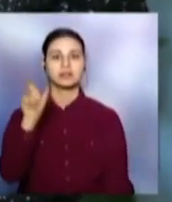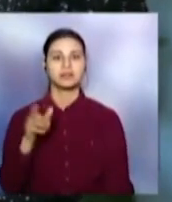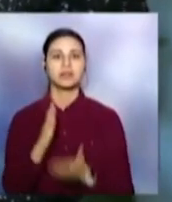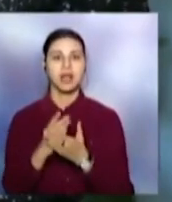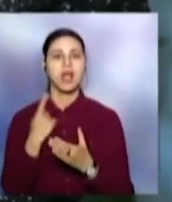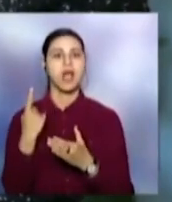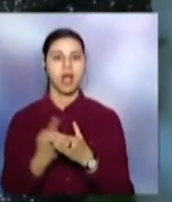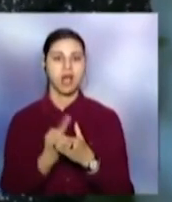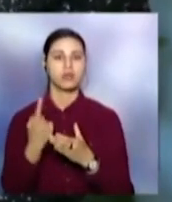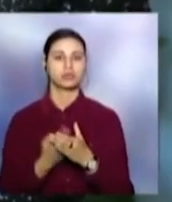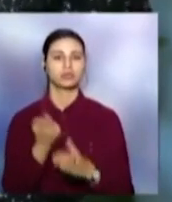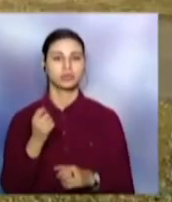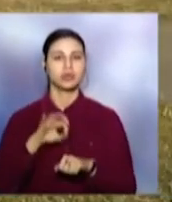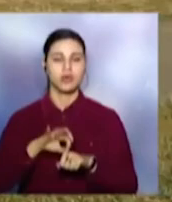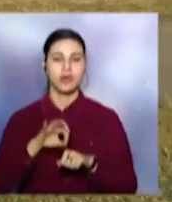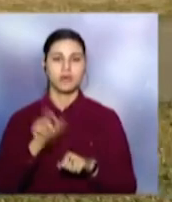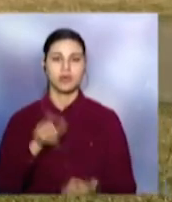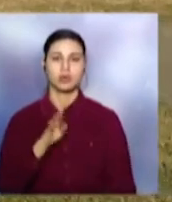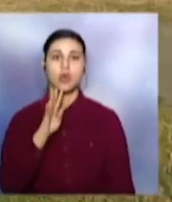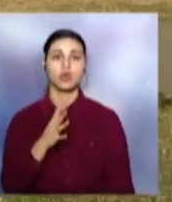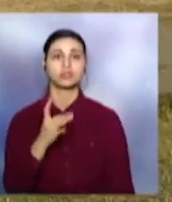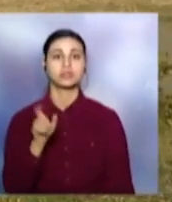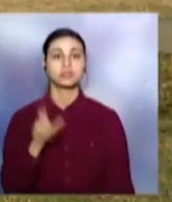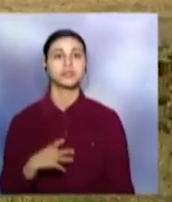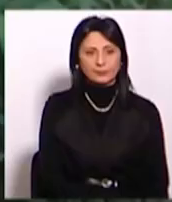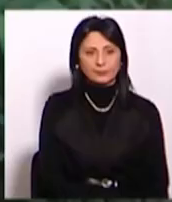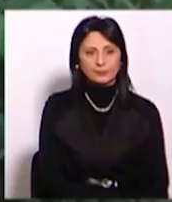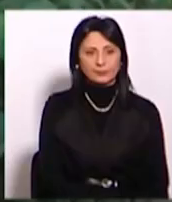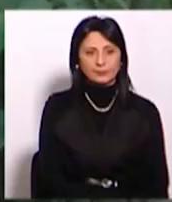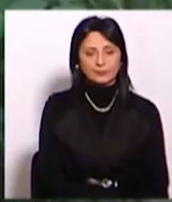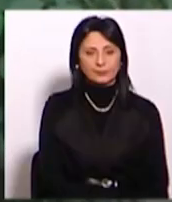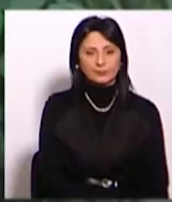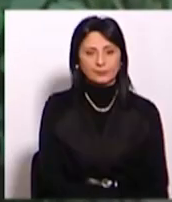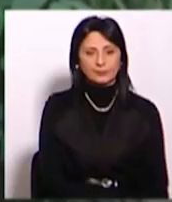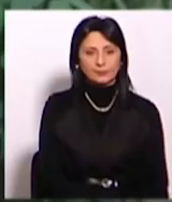დიაგნოზი აუტისტური სპექტრის საშლობა, რომელიც 4 წლის ასაკში დაესვა.